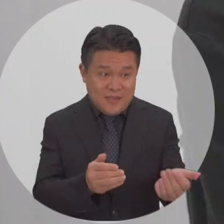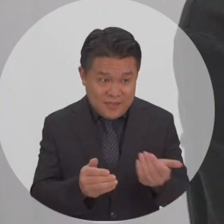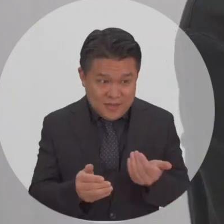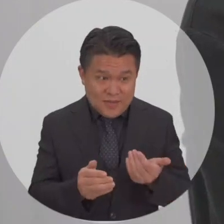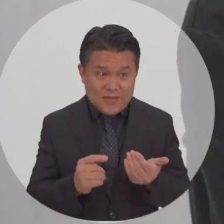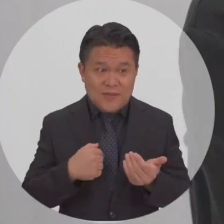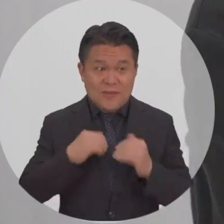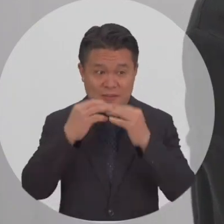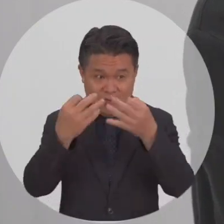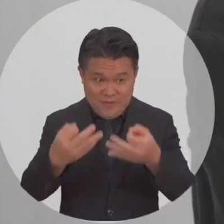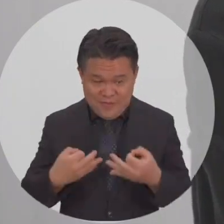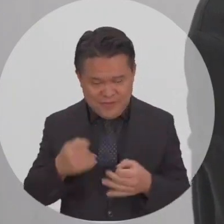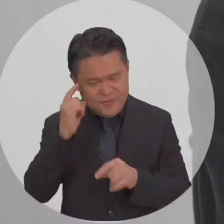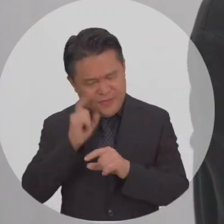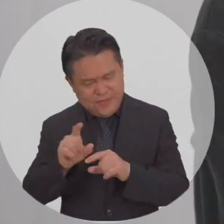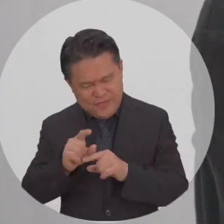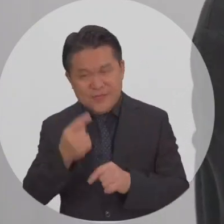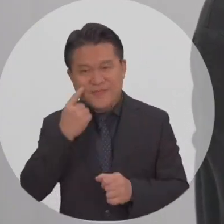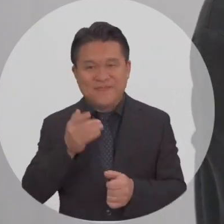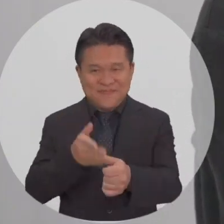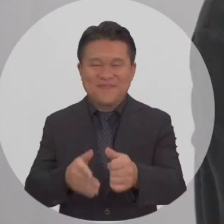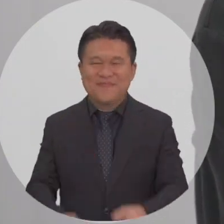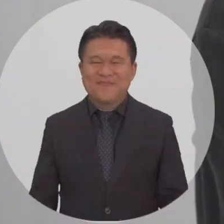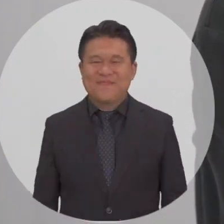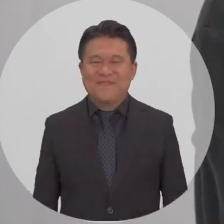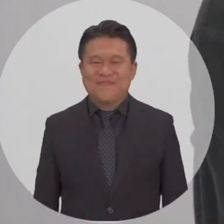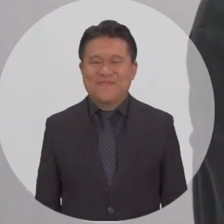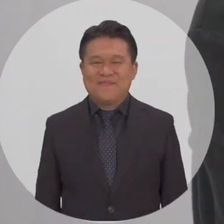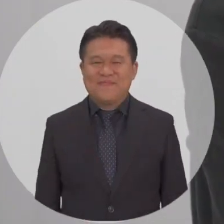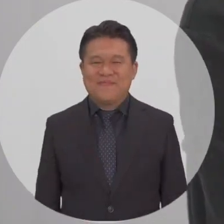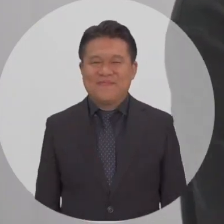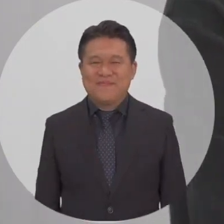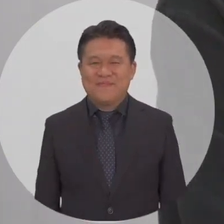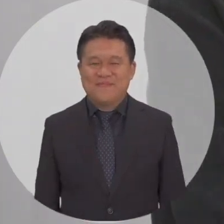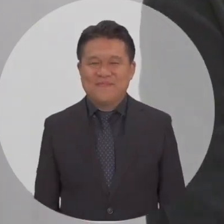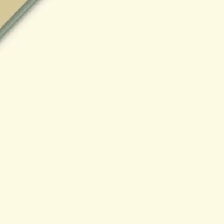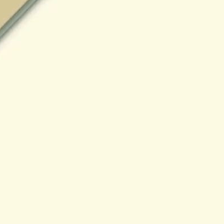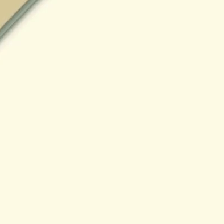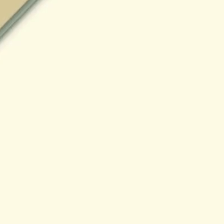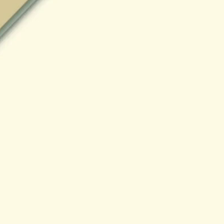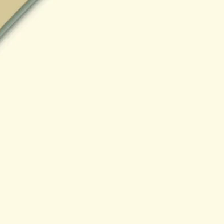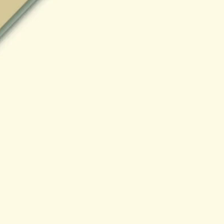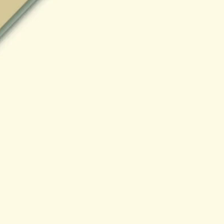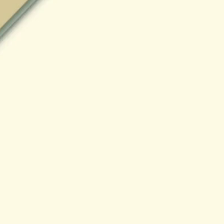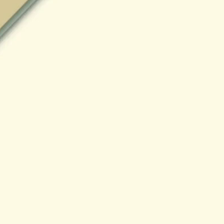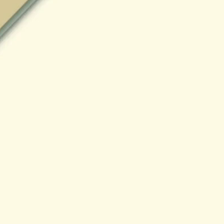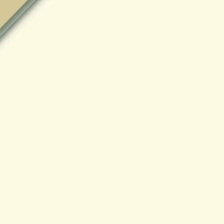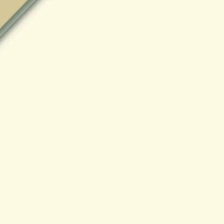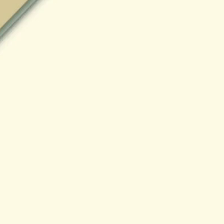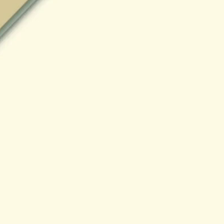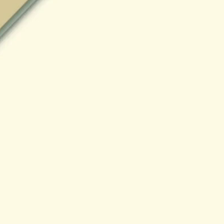취업하기 전에 잘 고민하는 것이 추천합니다.